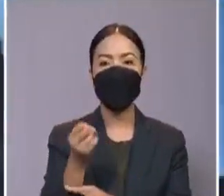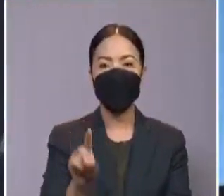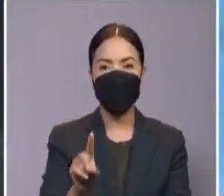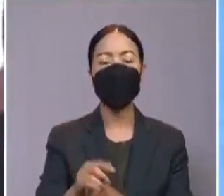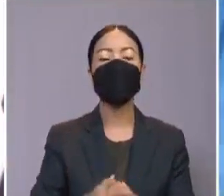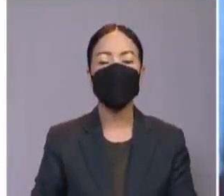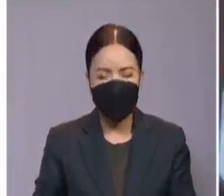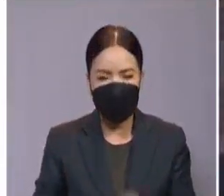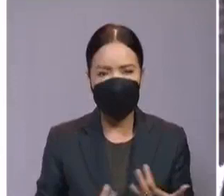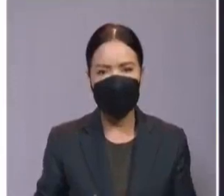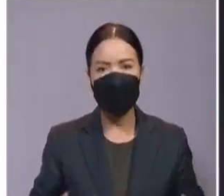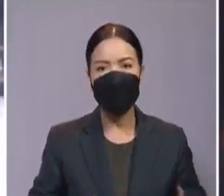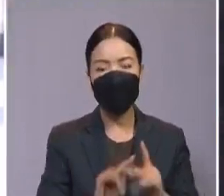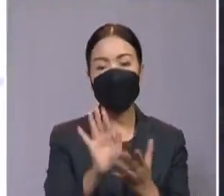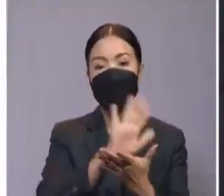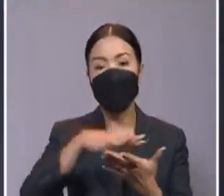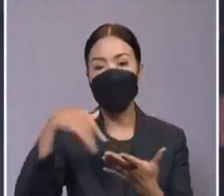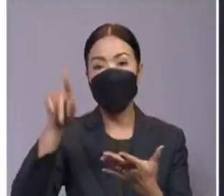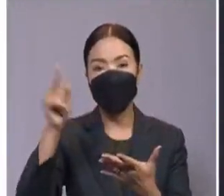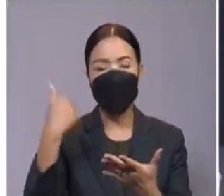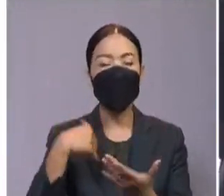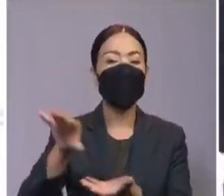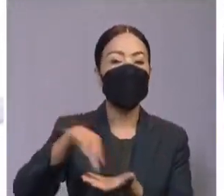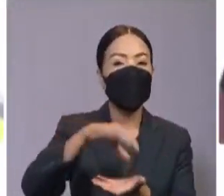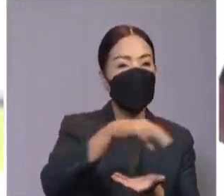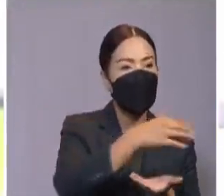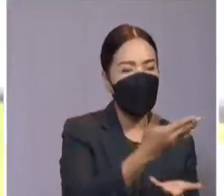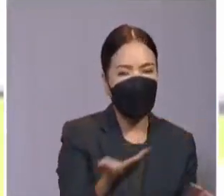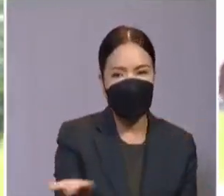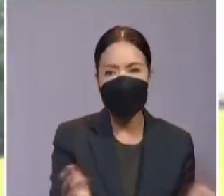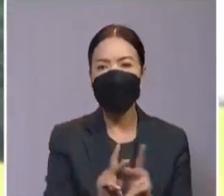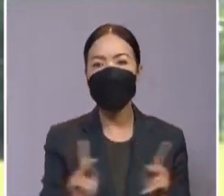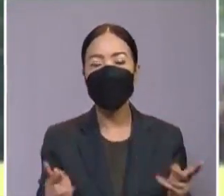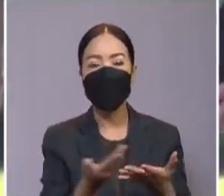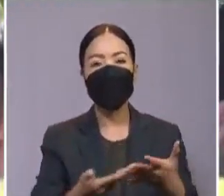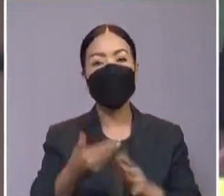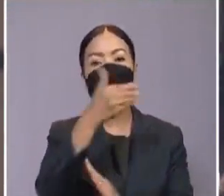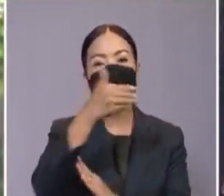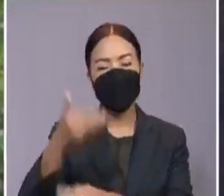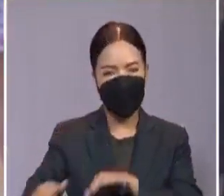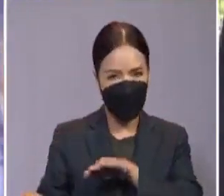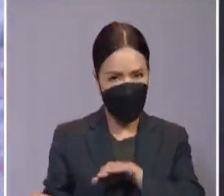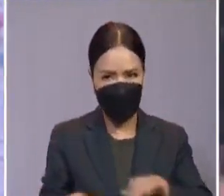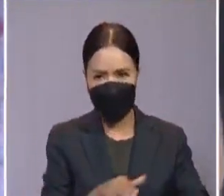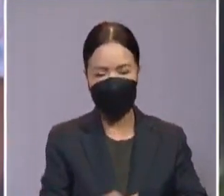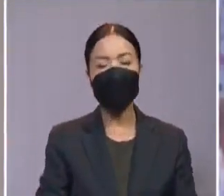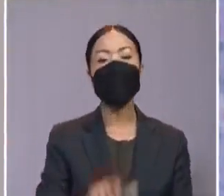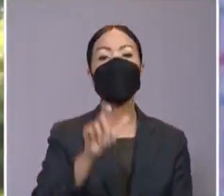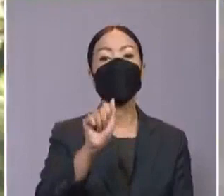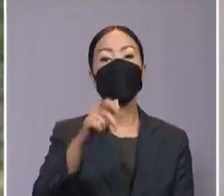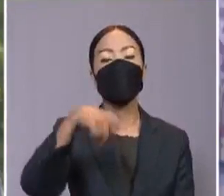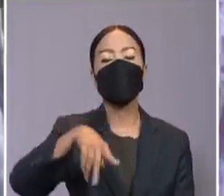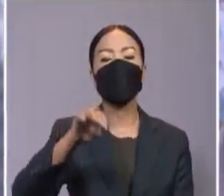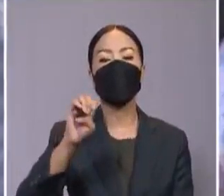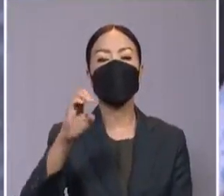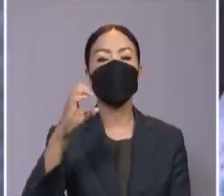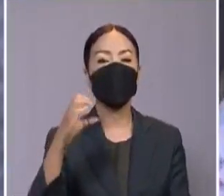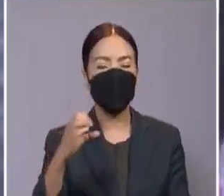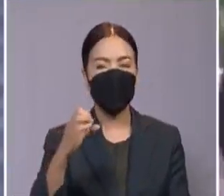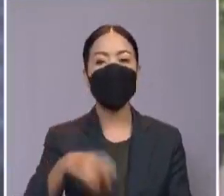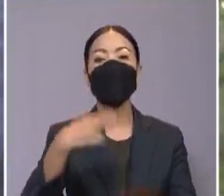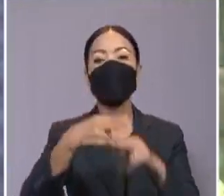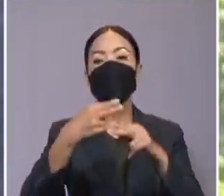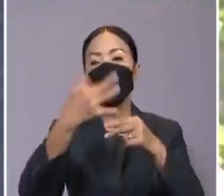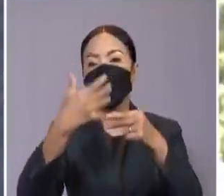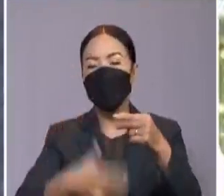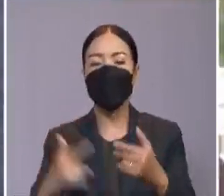หลังจากที่กระทรวงการต่างประเทศเองได้มีการรายงานให้ที่ประชุมคณะกรรมการระดับชาติเตรียมความพร้อมเอเปคถึงรายชื่อของผู้นำและผู้แทน